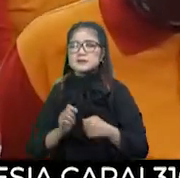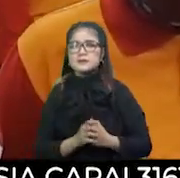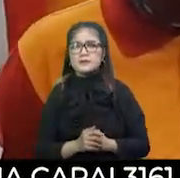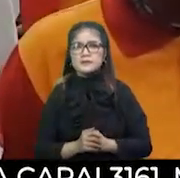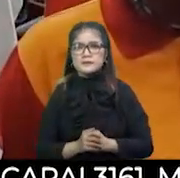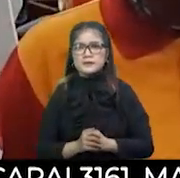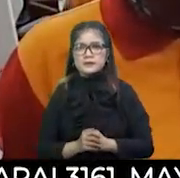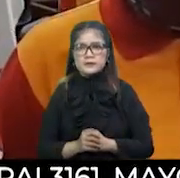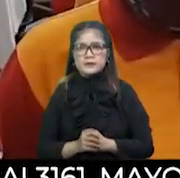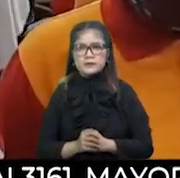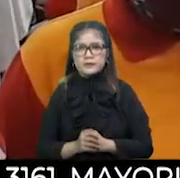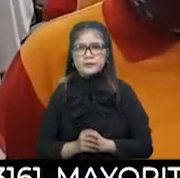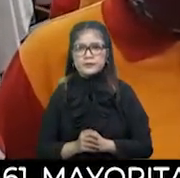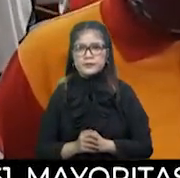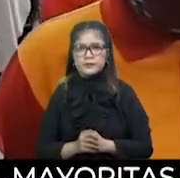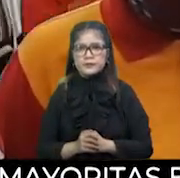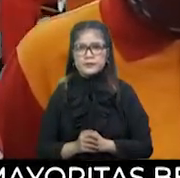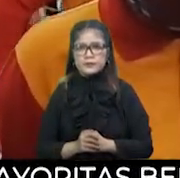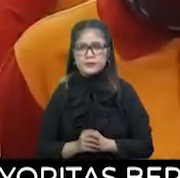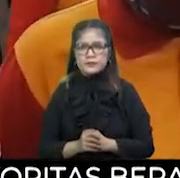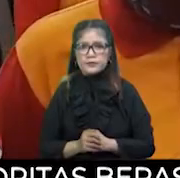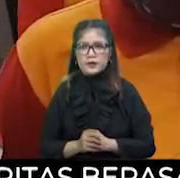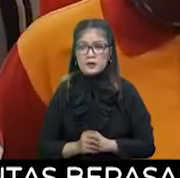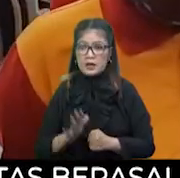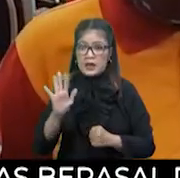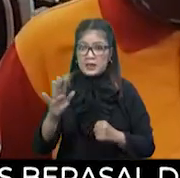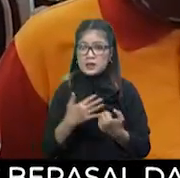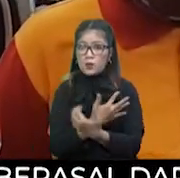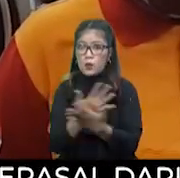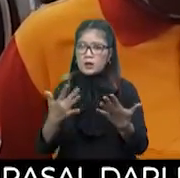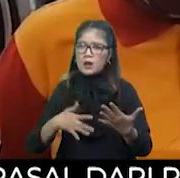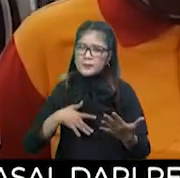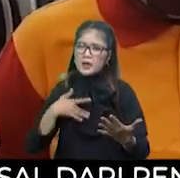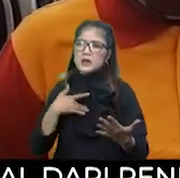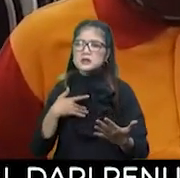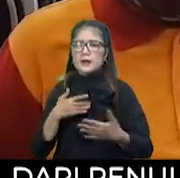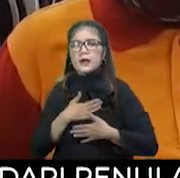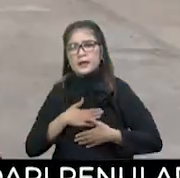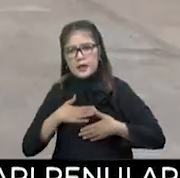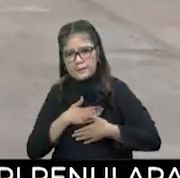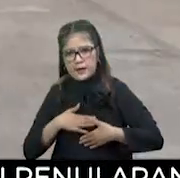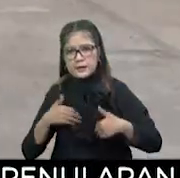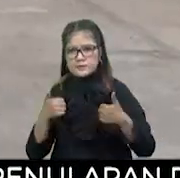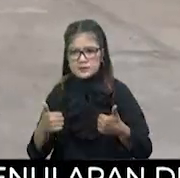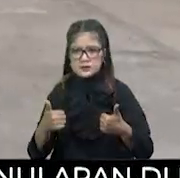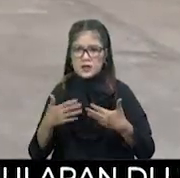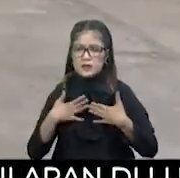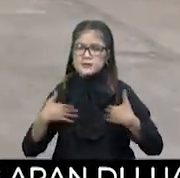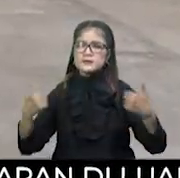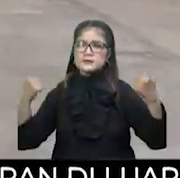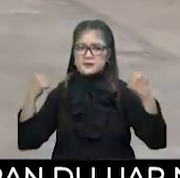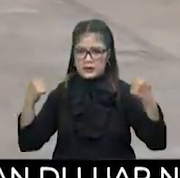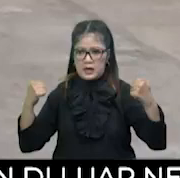masyarakat mendapatkan kepastian ya, bahwa kondisi kesehatannya dalam kondisi yang baik. Tes juga digelar di